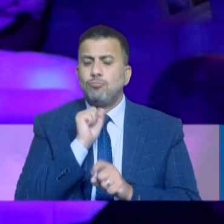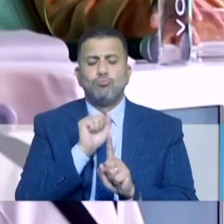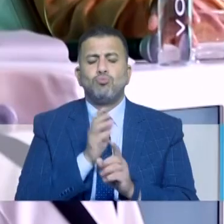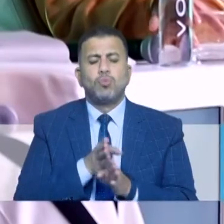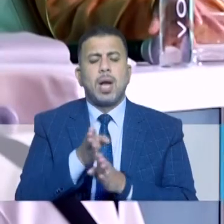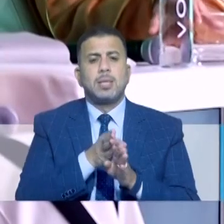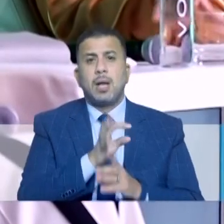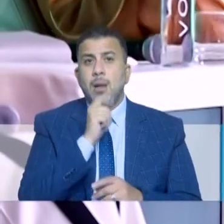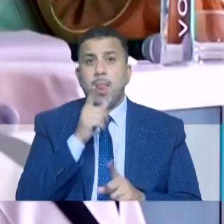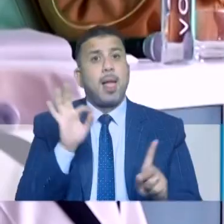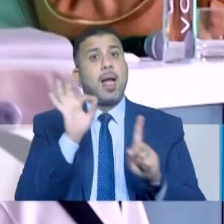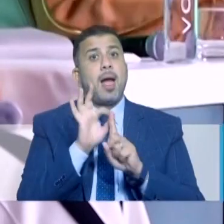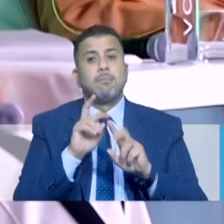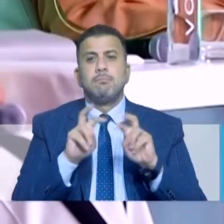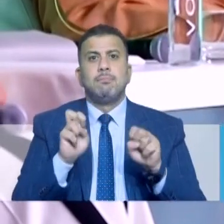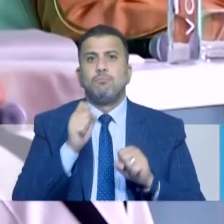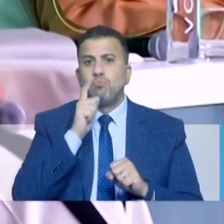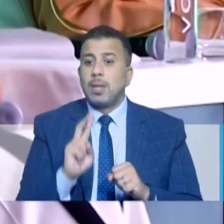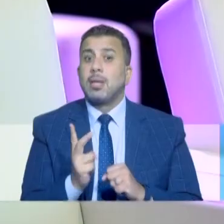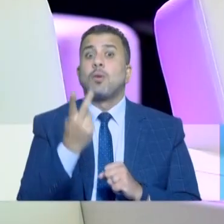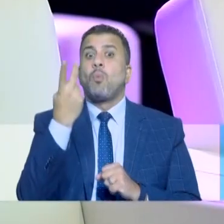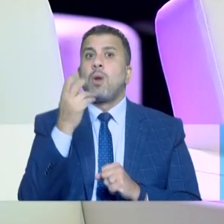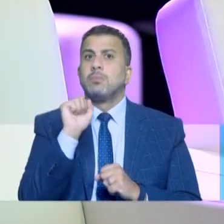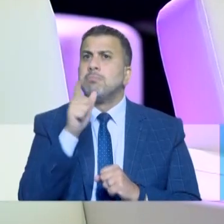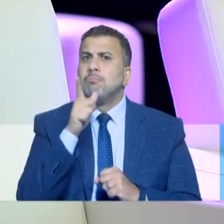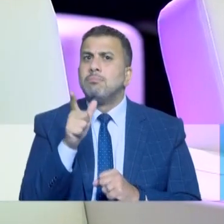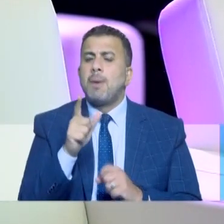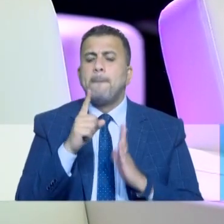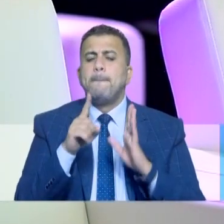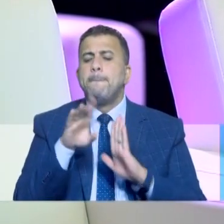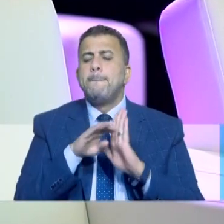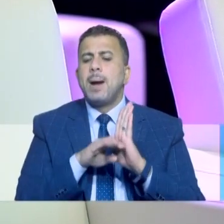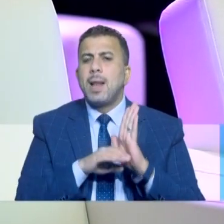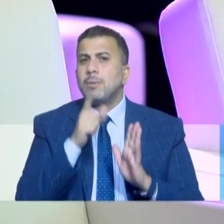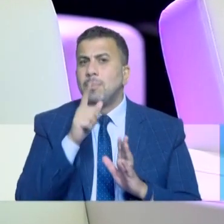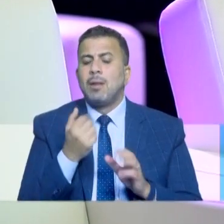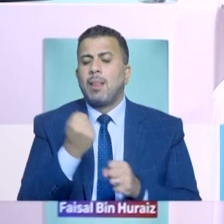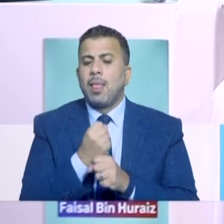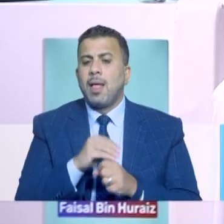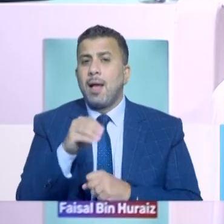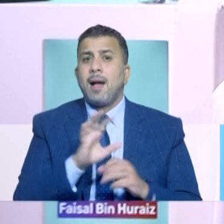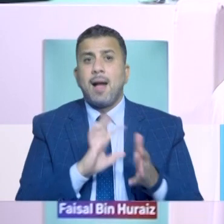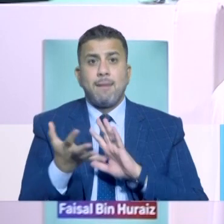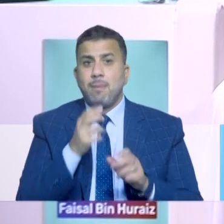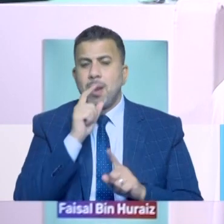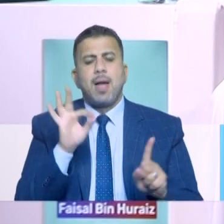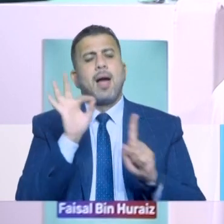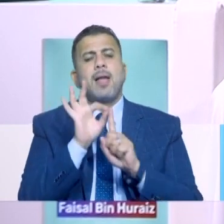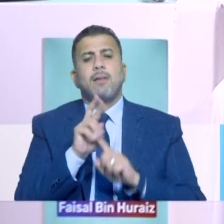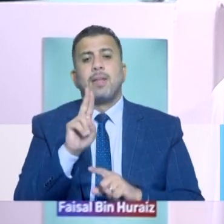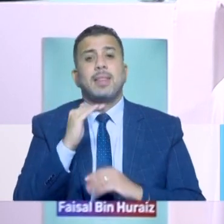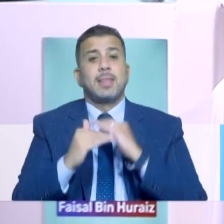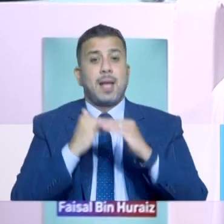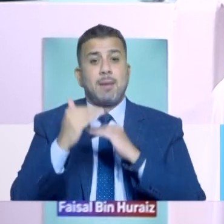متخصصه بهدف استكشاف احدث التطورات في مجال البيانات وسبل توظيفها لتحقيق اهداف